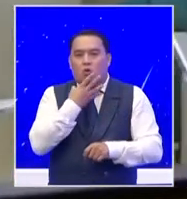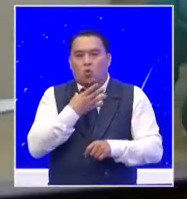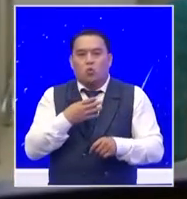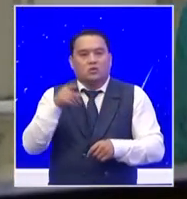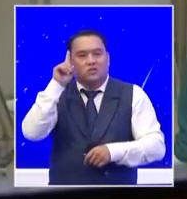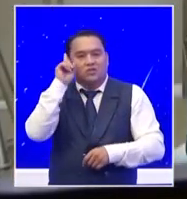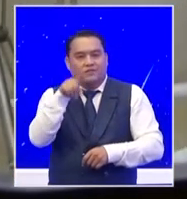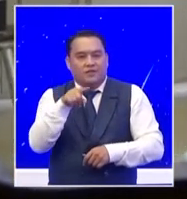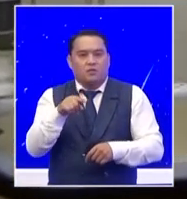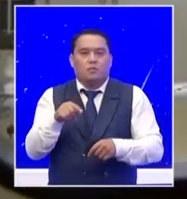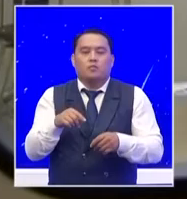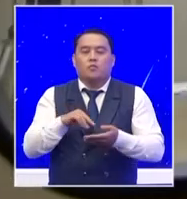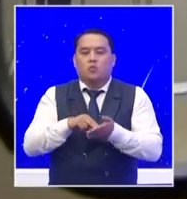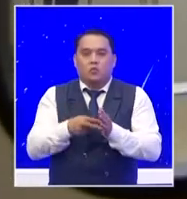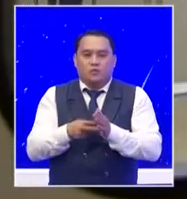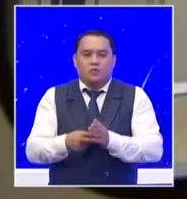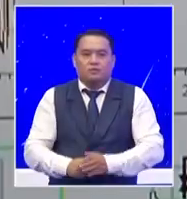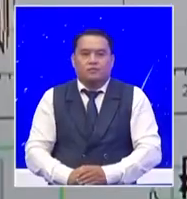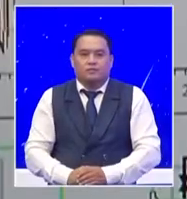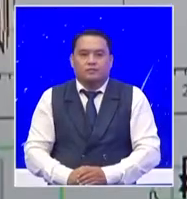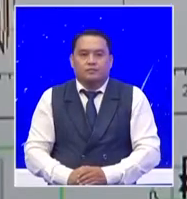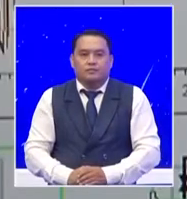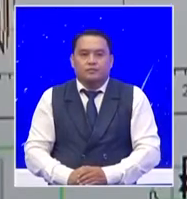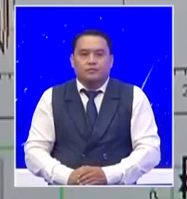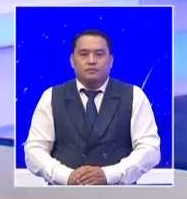на хорошо известной и изученной платформе.